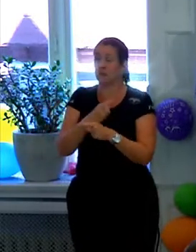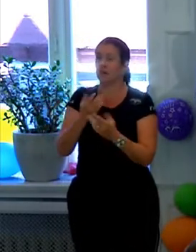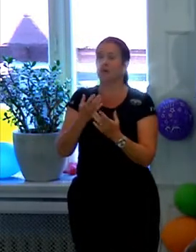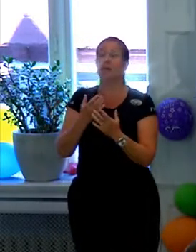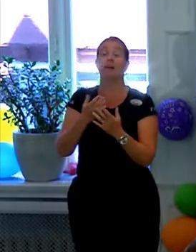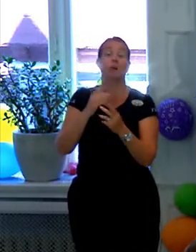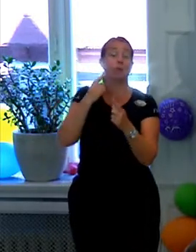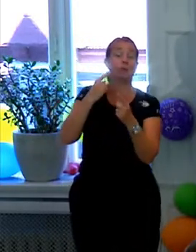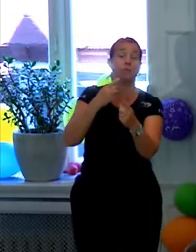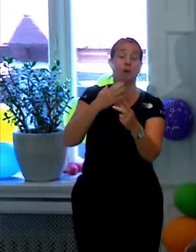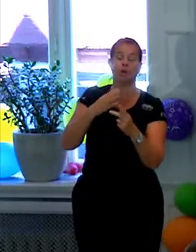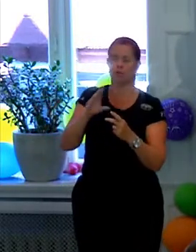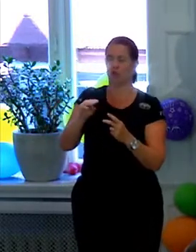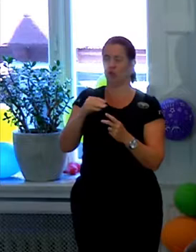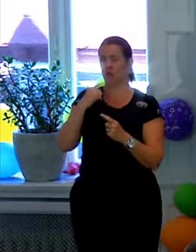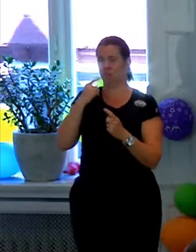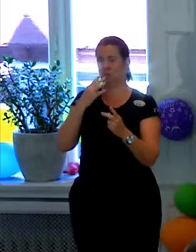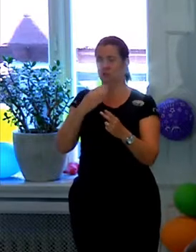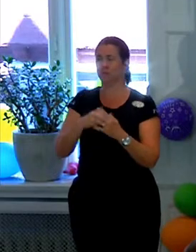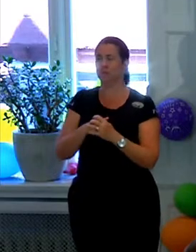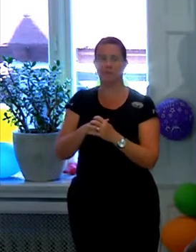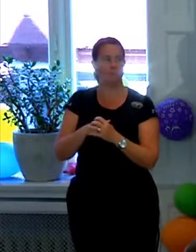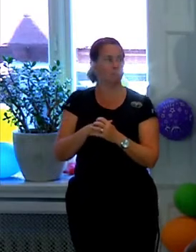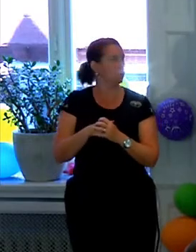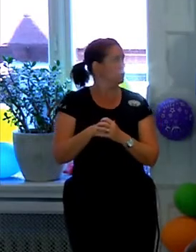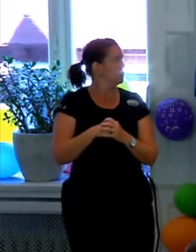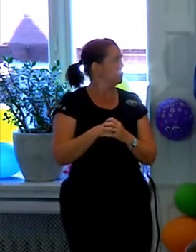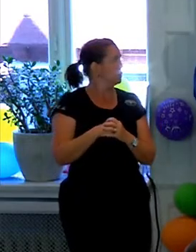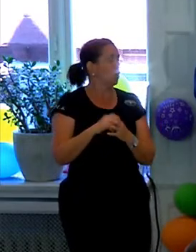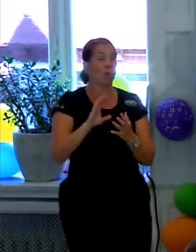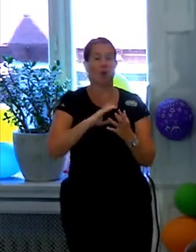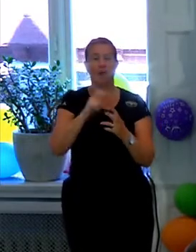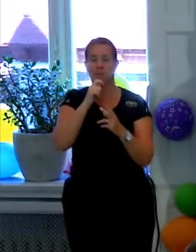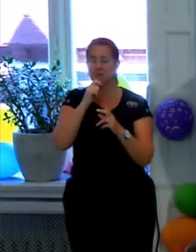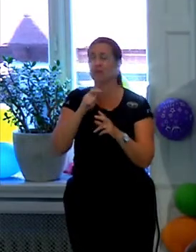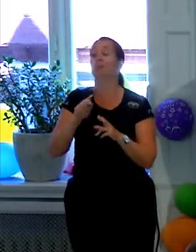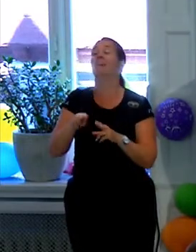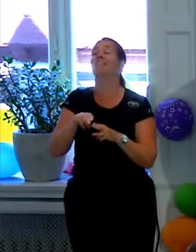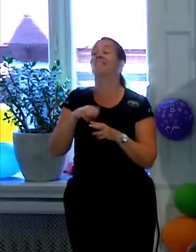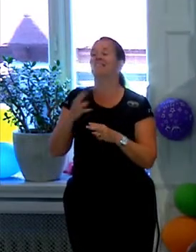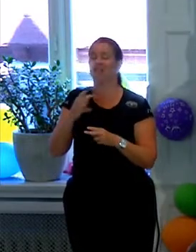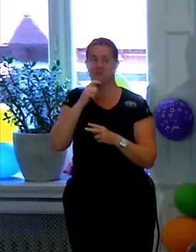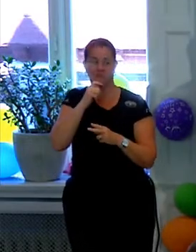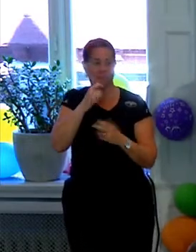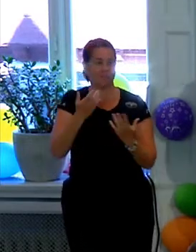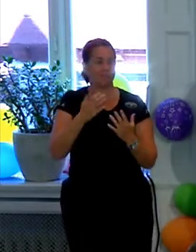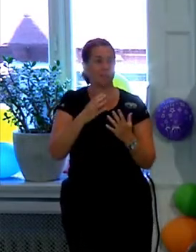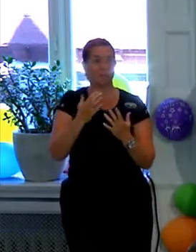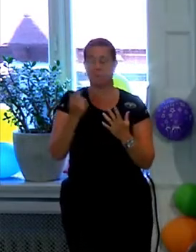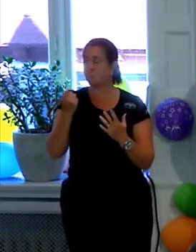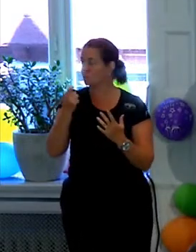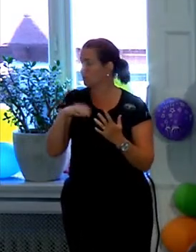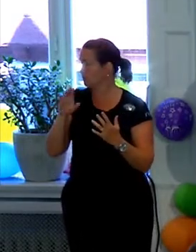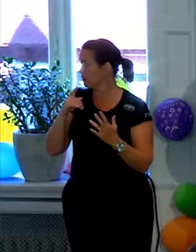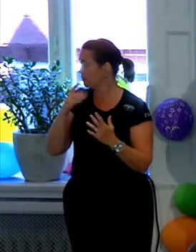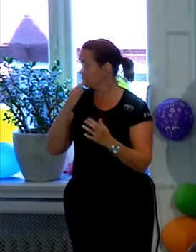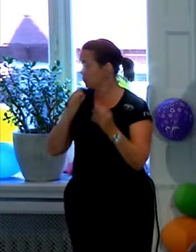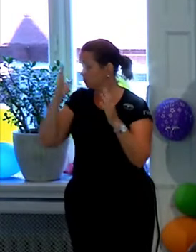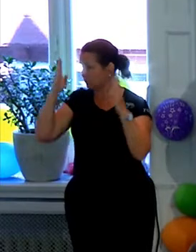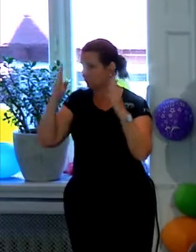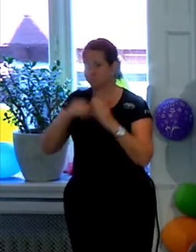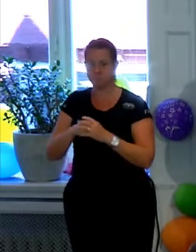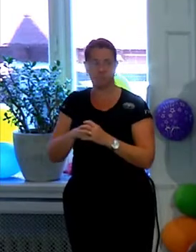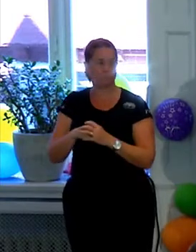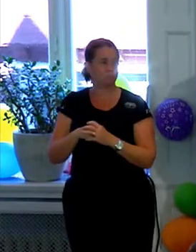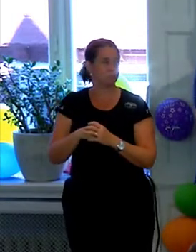överraskade? Ja. Ja. Nu har du ingen mikrofon så tyvärr. Nu får vi vidare med en annan fråga. Ska vi se? Är det någon som har en fråga här? Upp en hand där